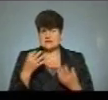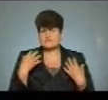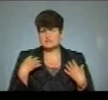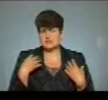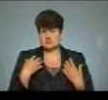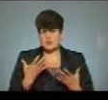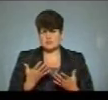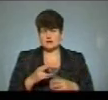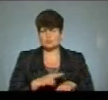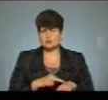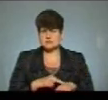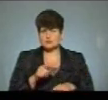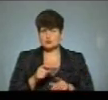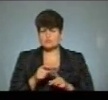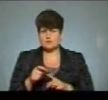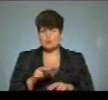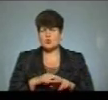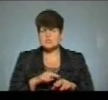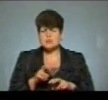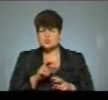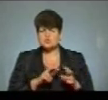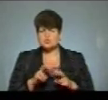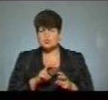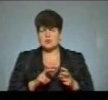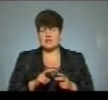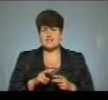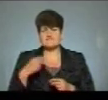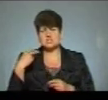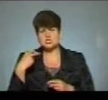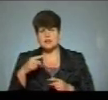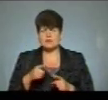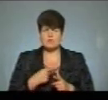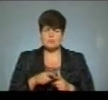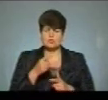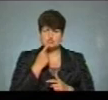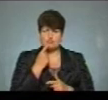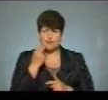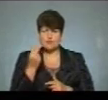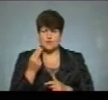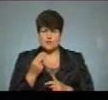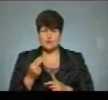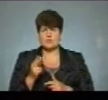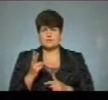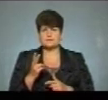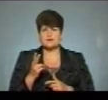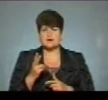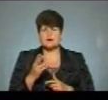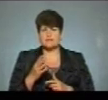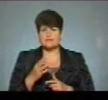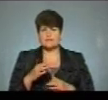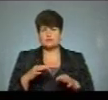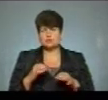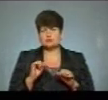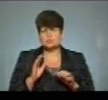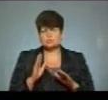Артем Колодій. За його словами, поліція розшукує автомобіль вишневого або червоного кольору з корозією кузова. В авто може